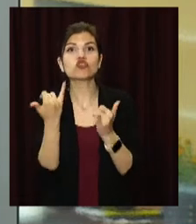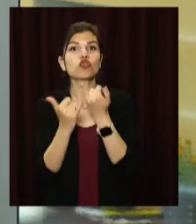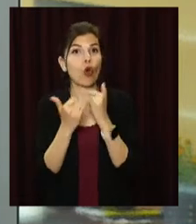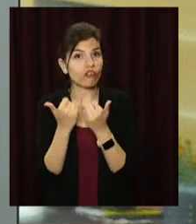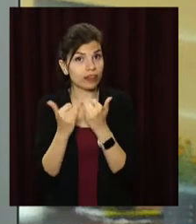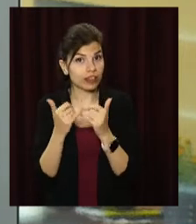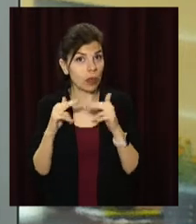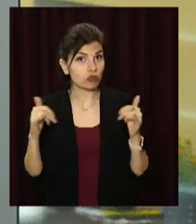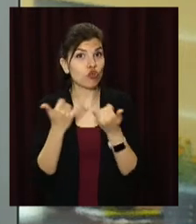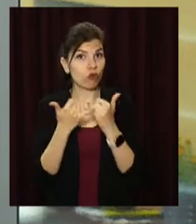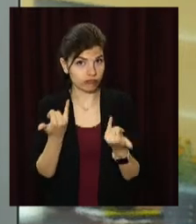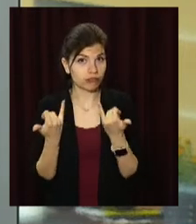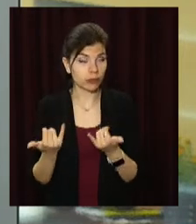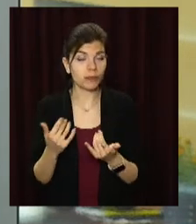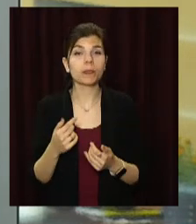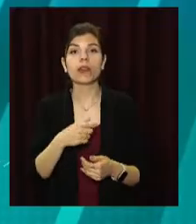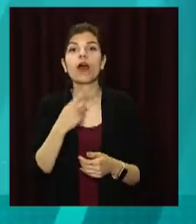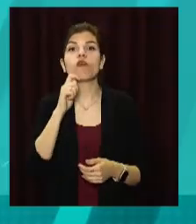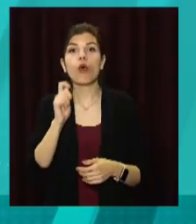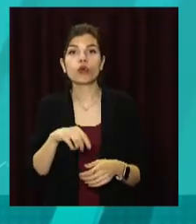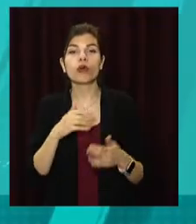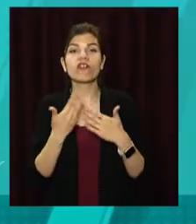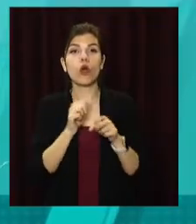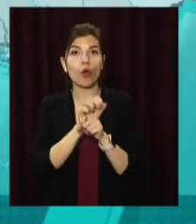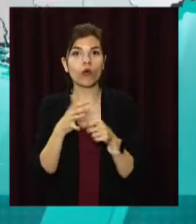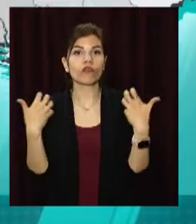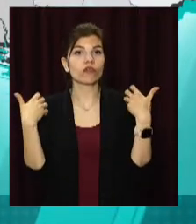За минулу добу в Україні від ковіду одужала